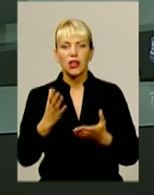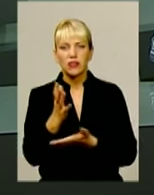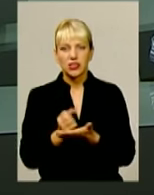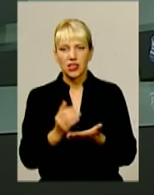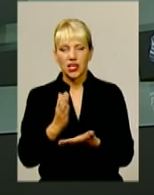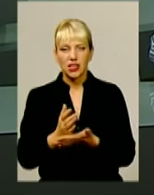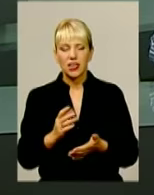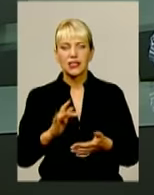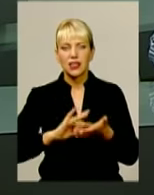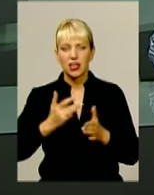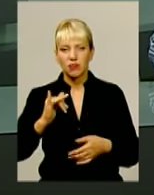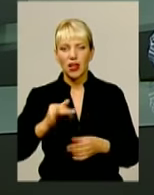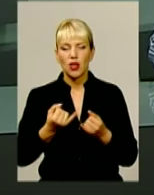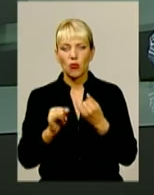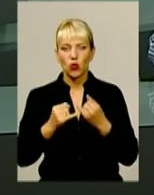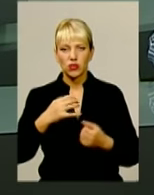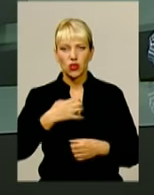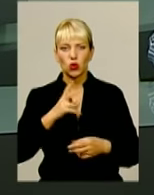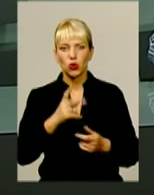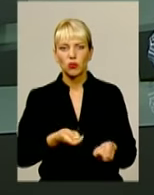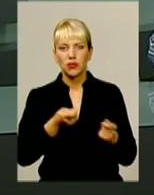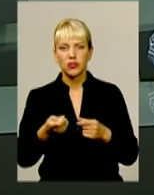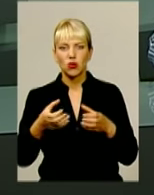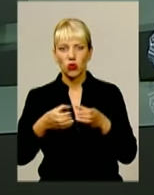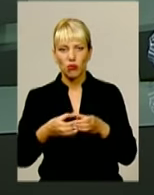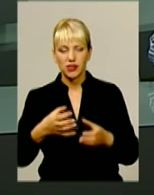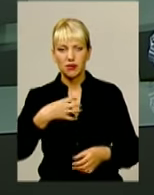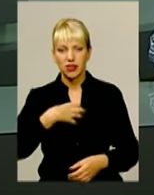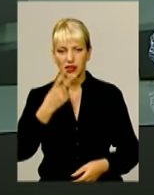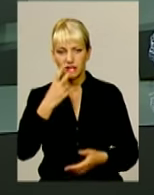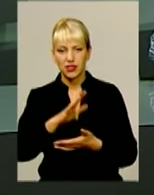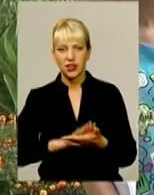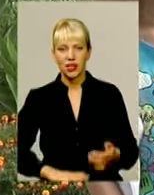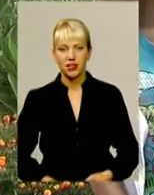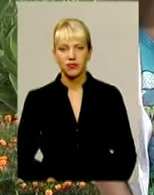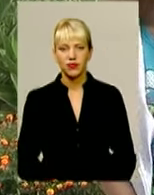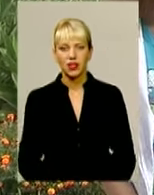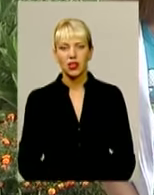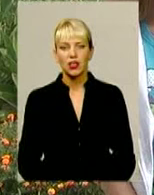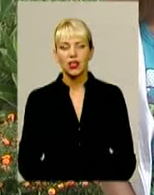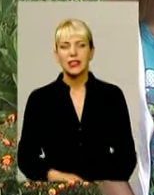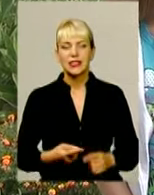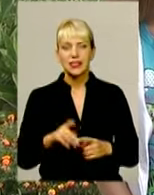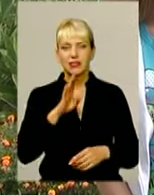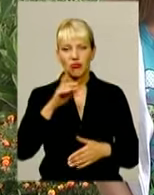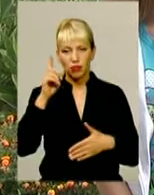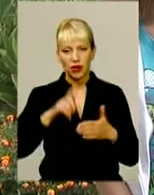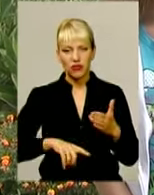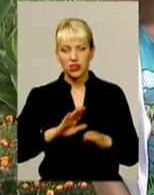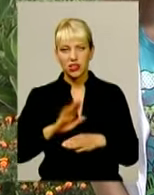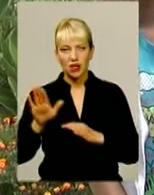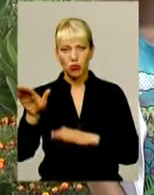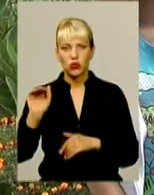срібна та бронзова нагороди. Хто приніс команді медалі – дивіться далі. Цій дівчині впевненості не